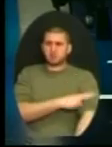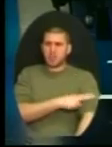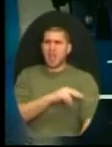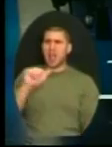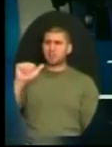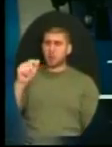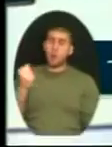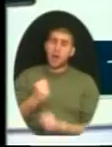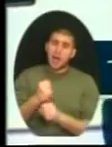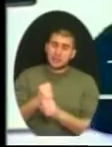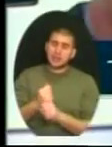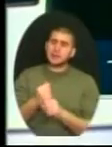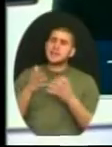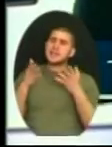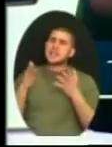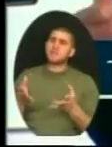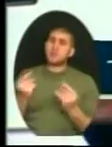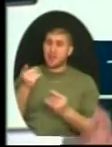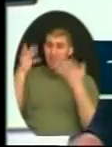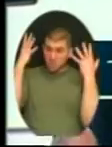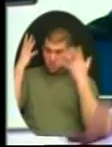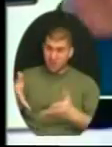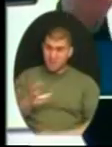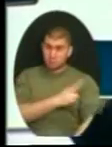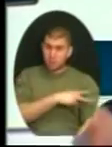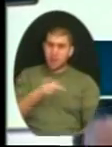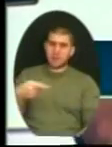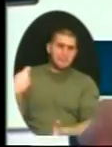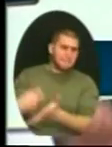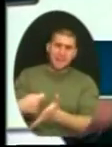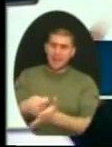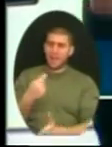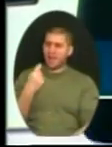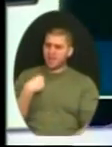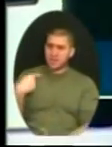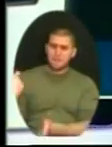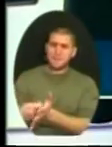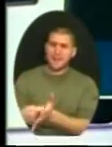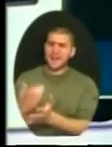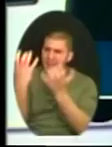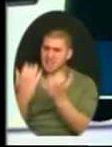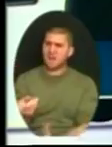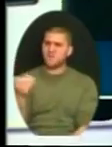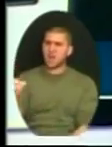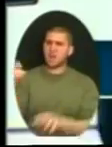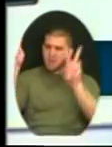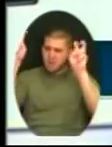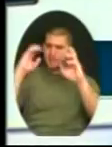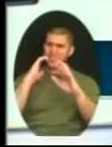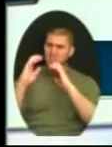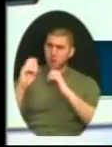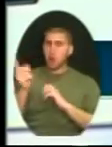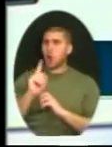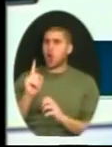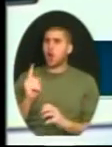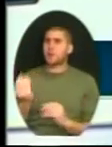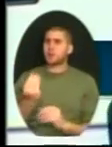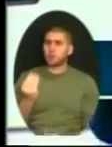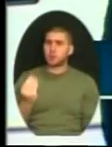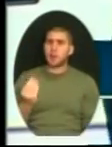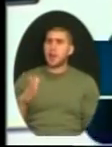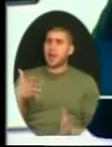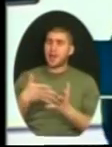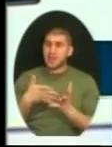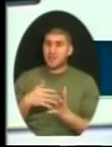אבל הכיוון הזה הוא כיוון טוב. אתה תתקיף את המשטרה, אתה תשלם מחיר, אני אגבה ממך מחיר במרכאות תקשורתי, לא חלילה אתה את